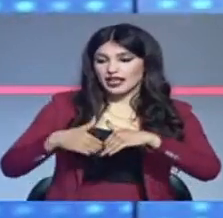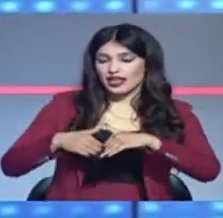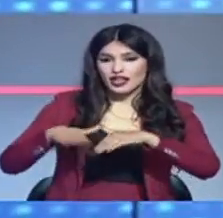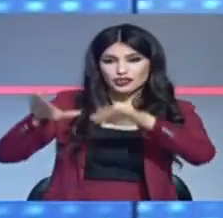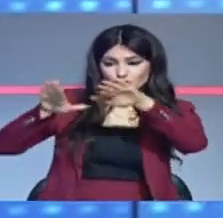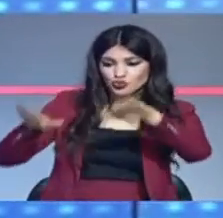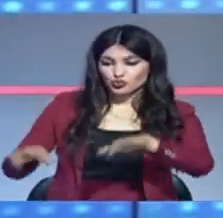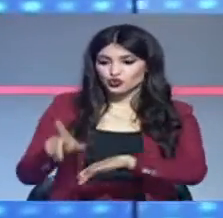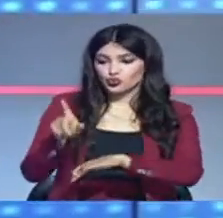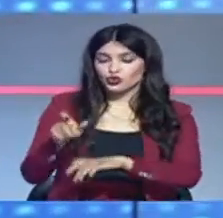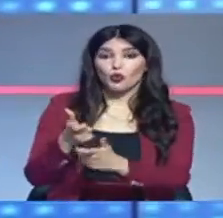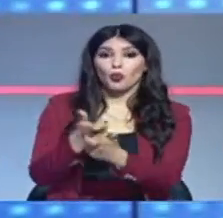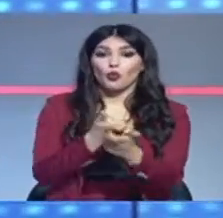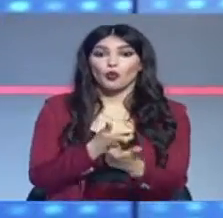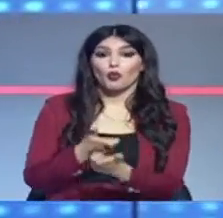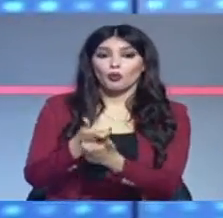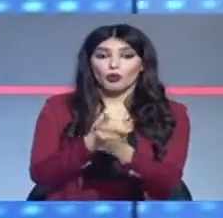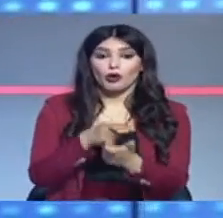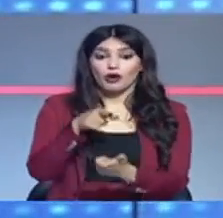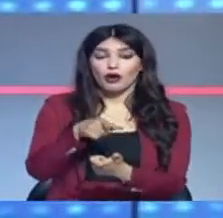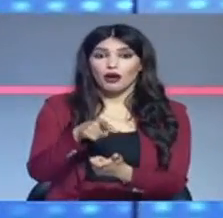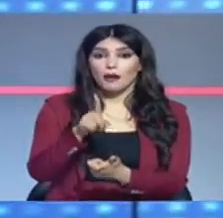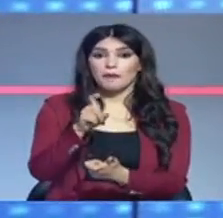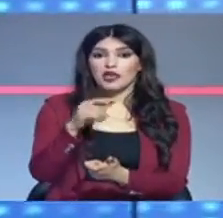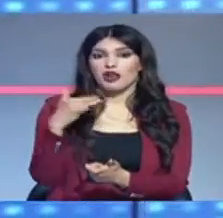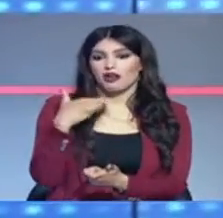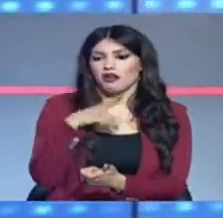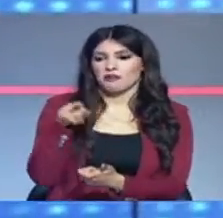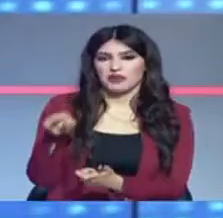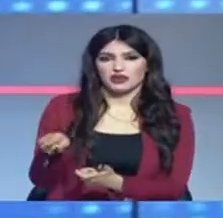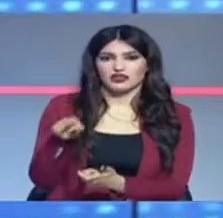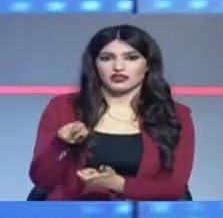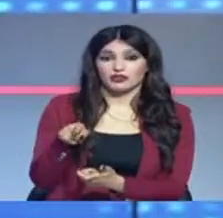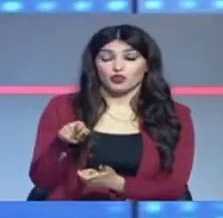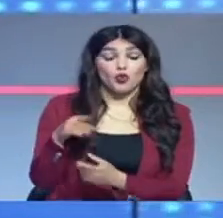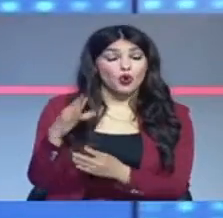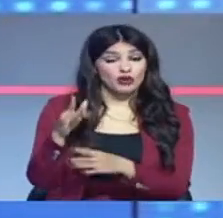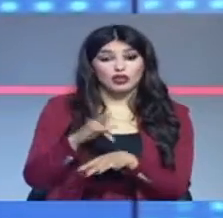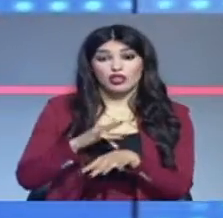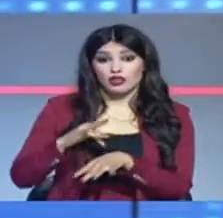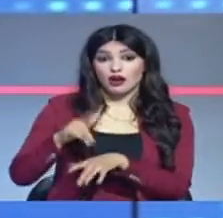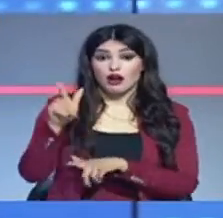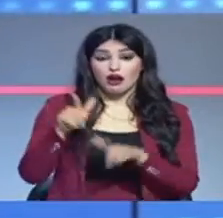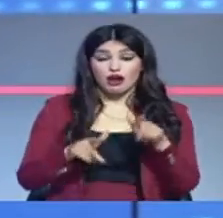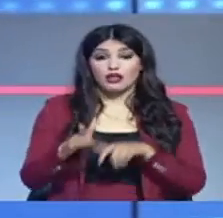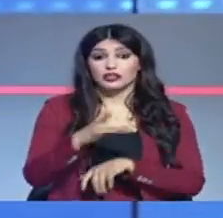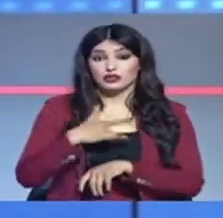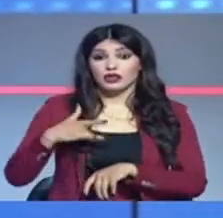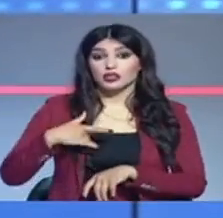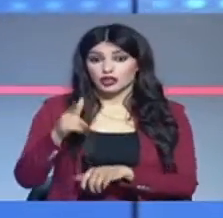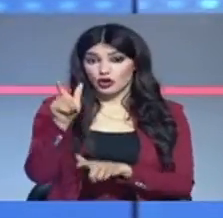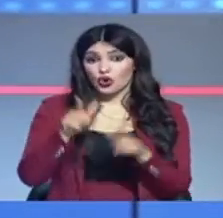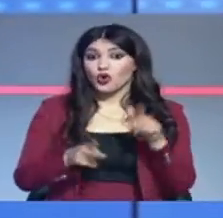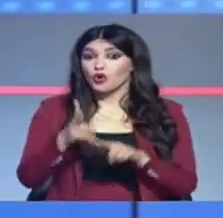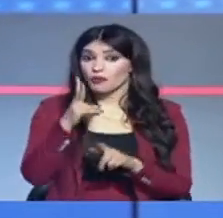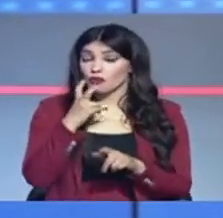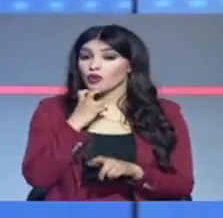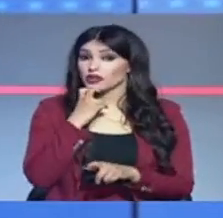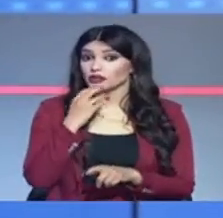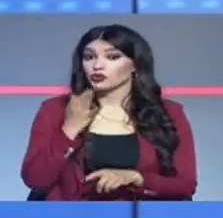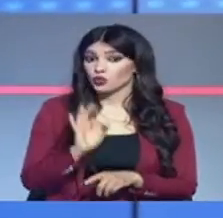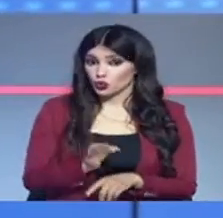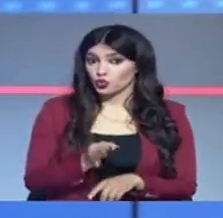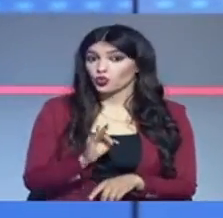عليها بالمياه ال هذه والملوثه وهذا على خطوره من سلامته الصحيه